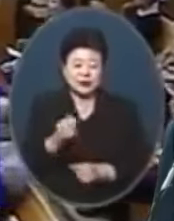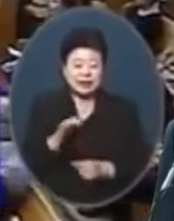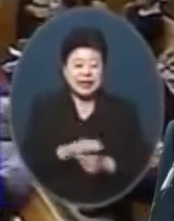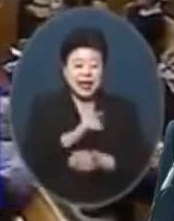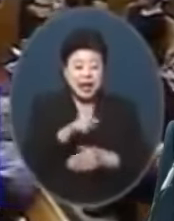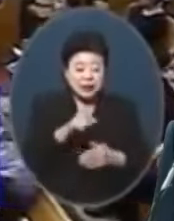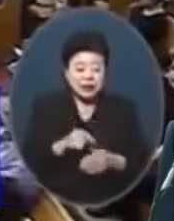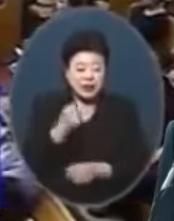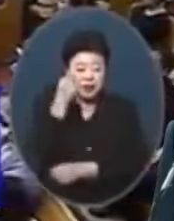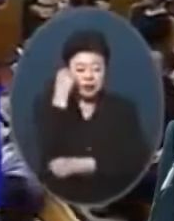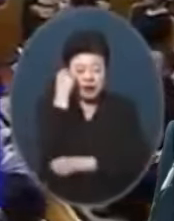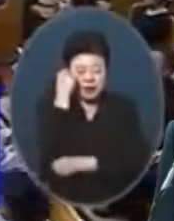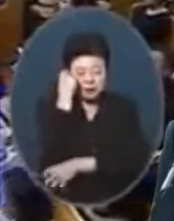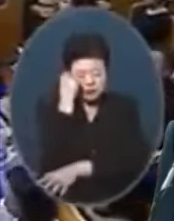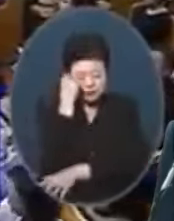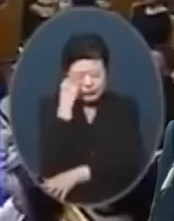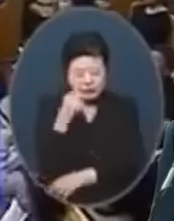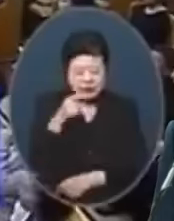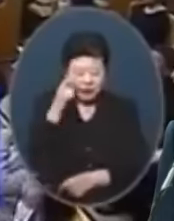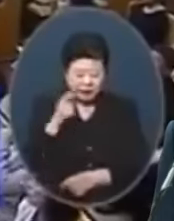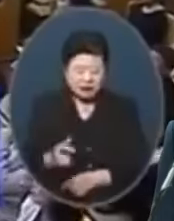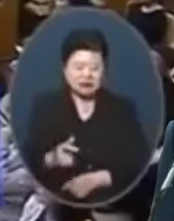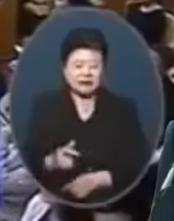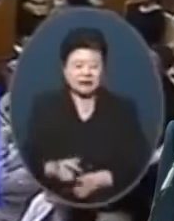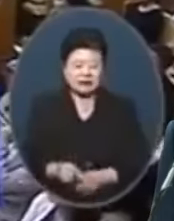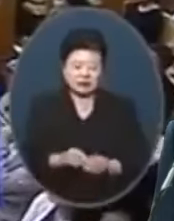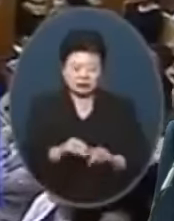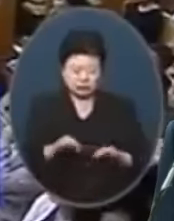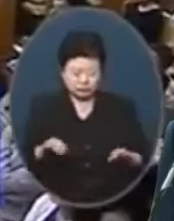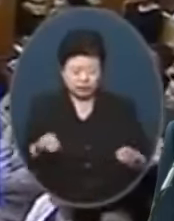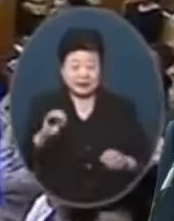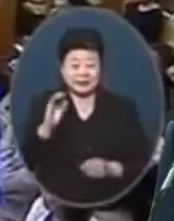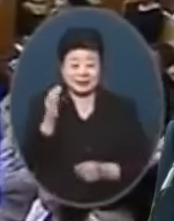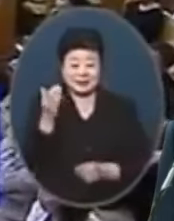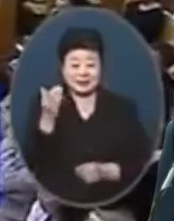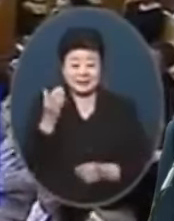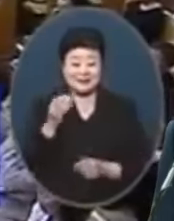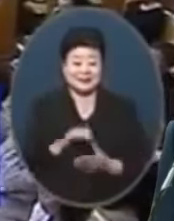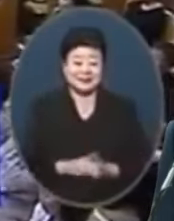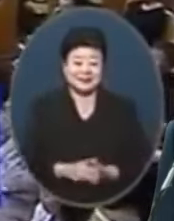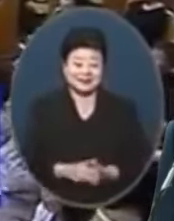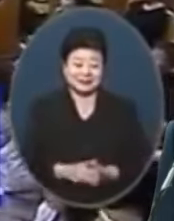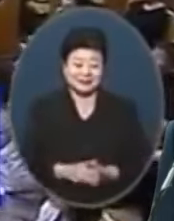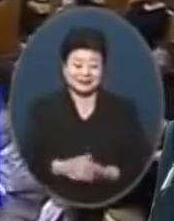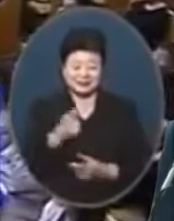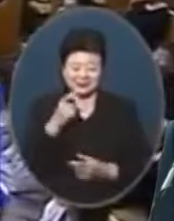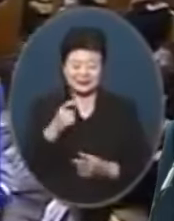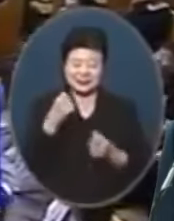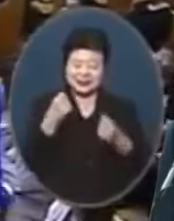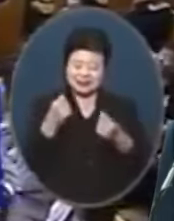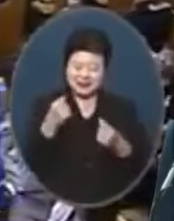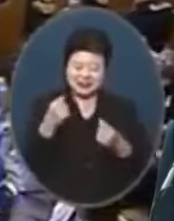사랑 가운데 뿌리가 박히고 터가 굳어져서 씩씩하게 살아나가는